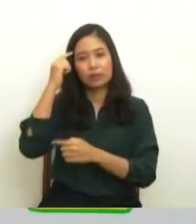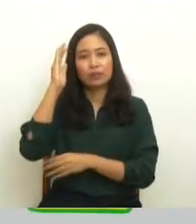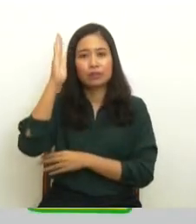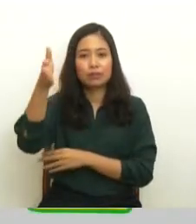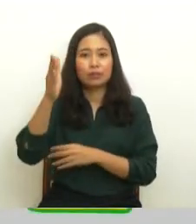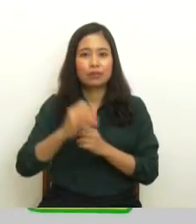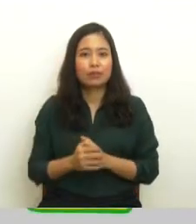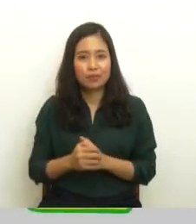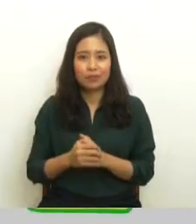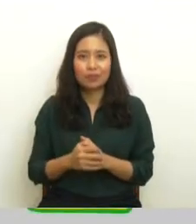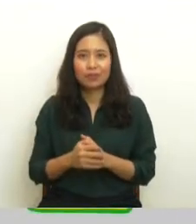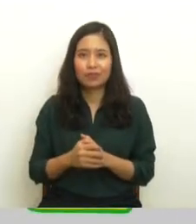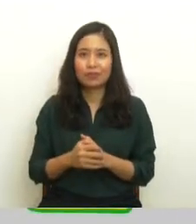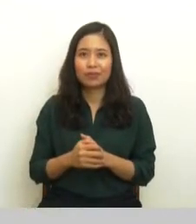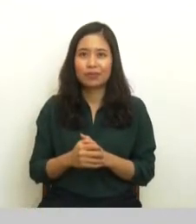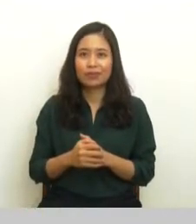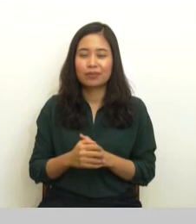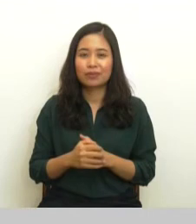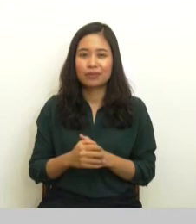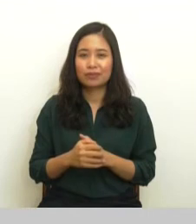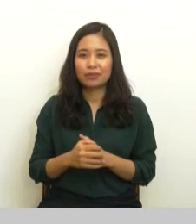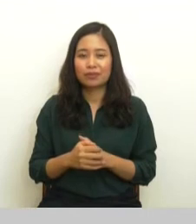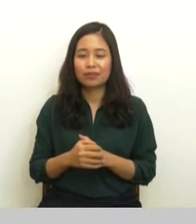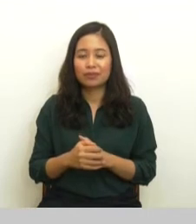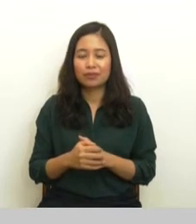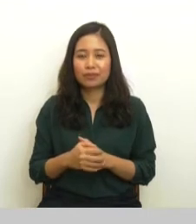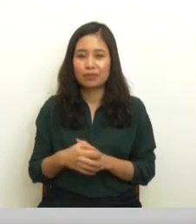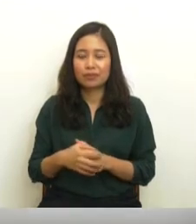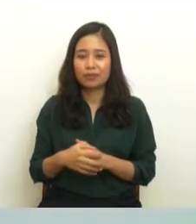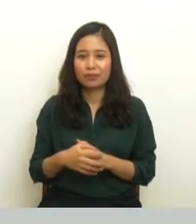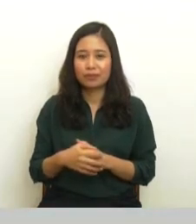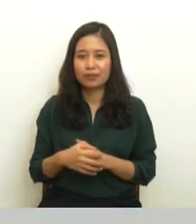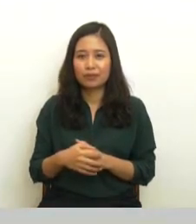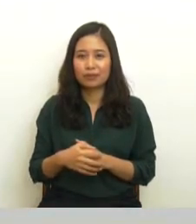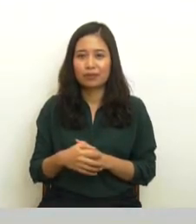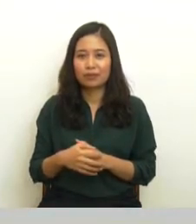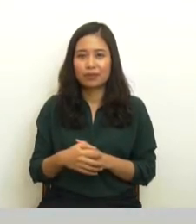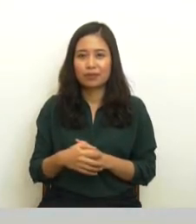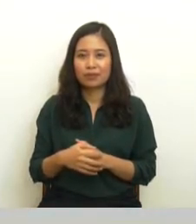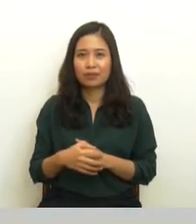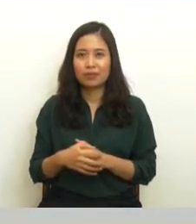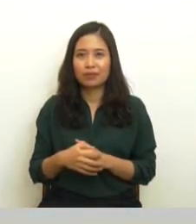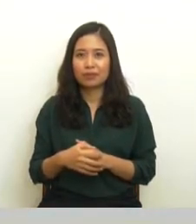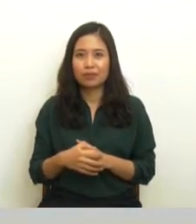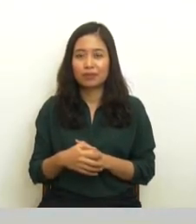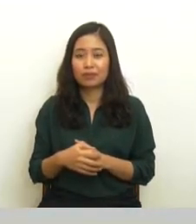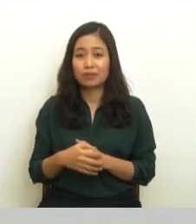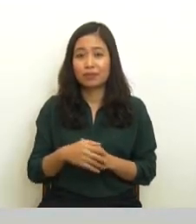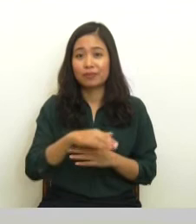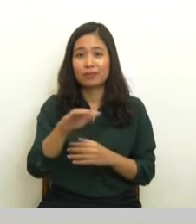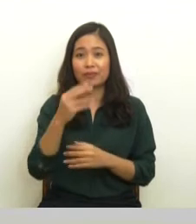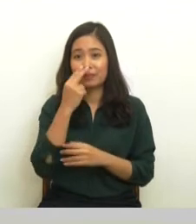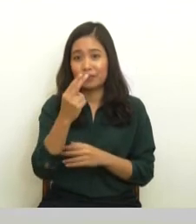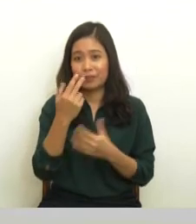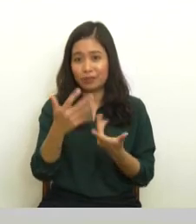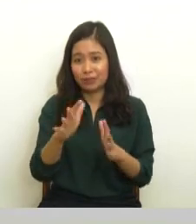าจะได้เหนแล้ ผ่านการนำ